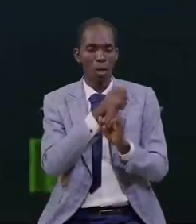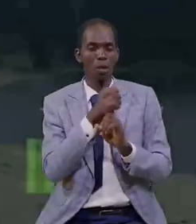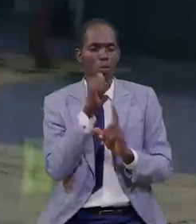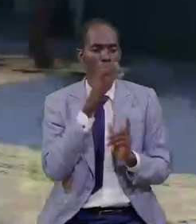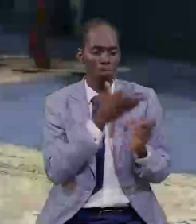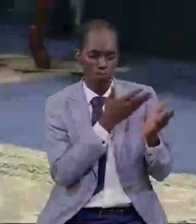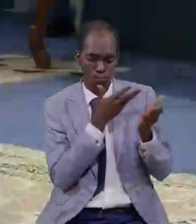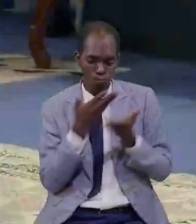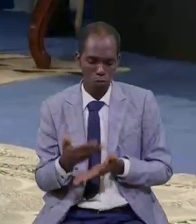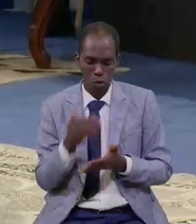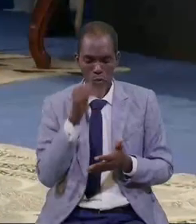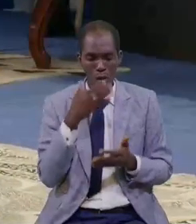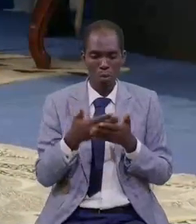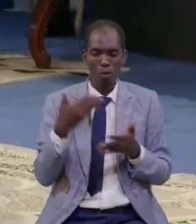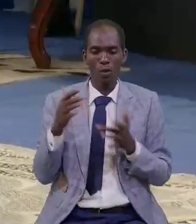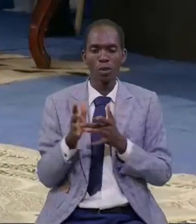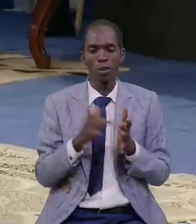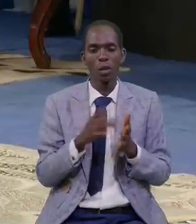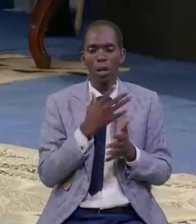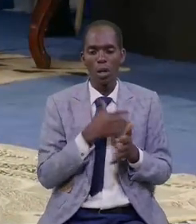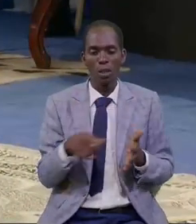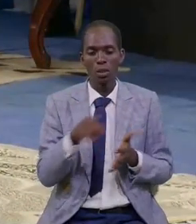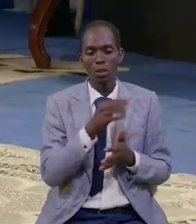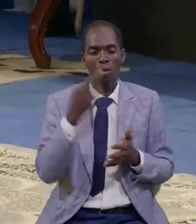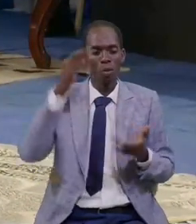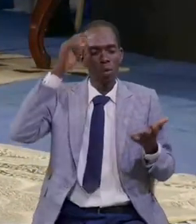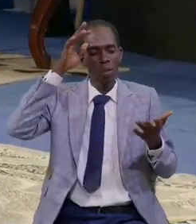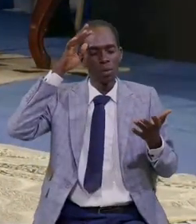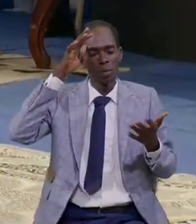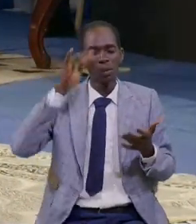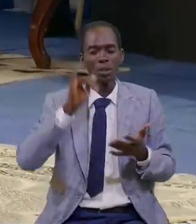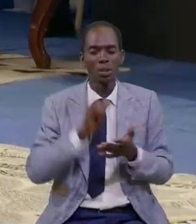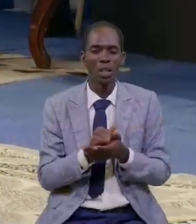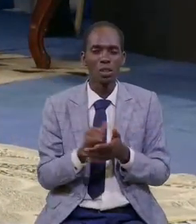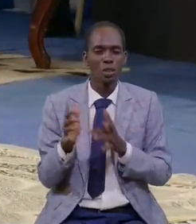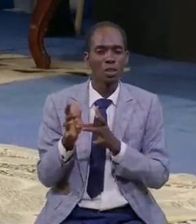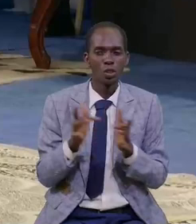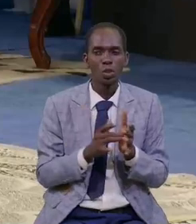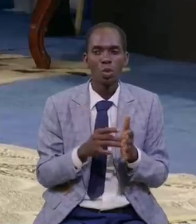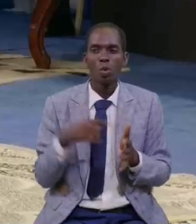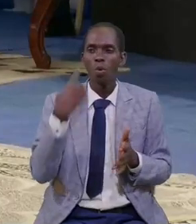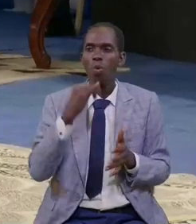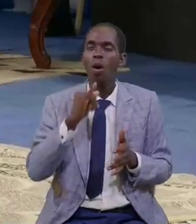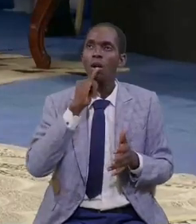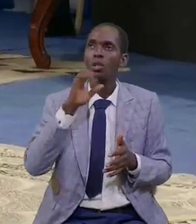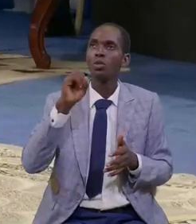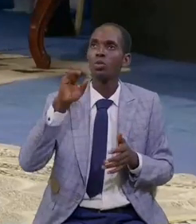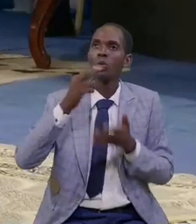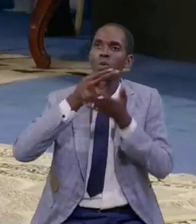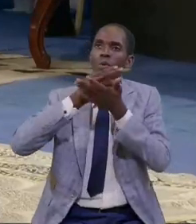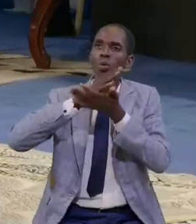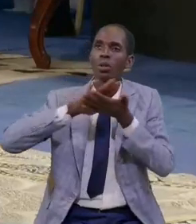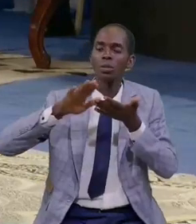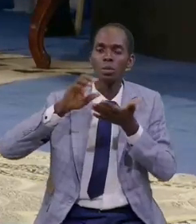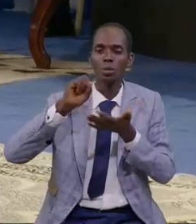Jésus mais ils espérent une chose que Jésus qui est si saint qui est si pur qui est si